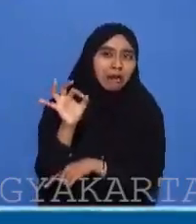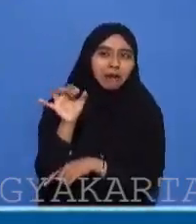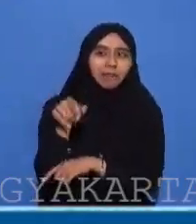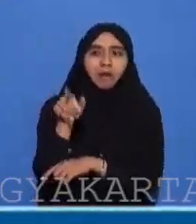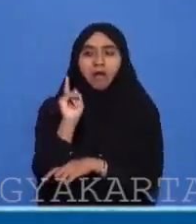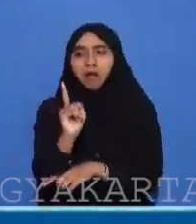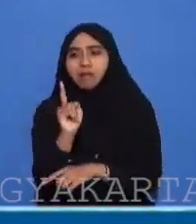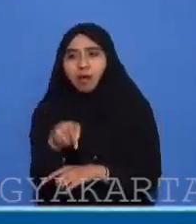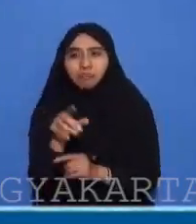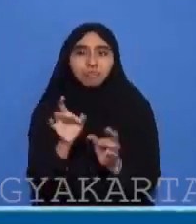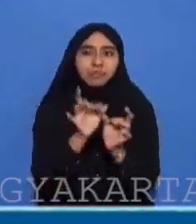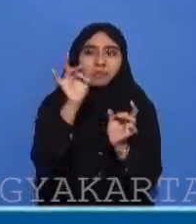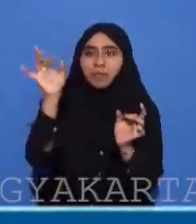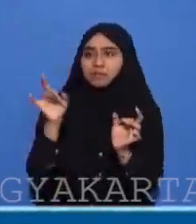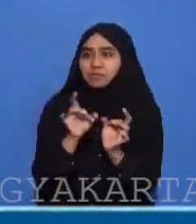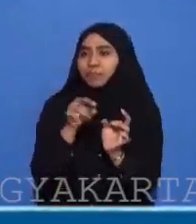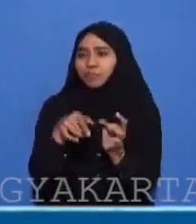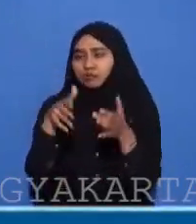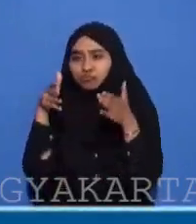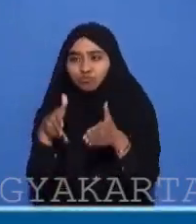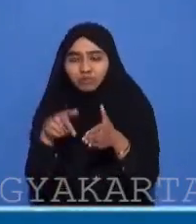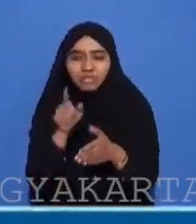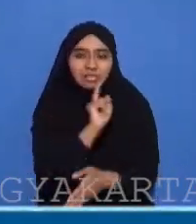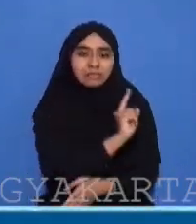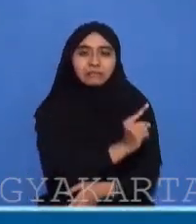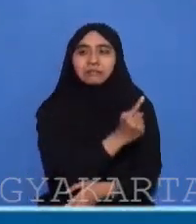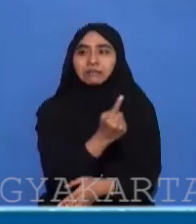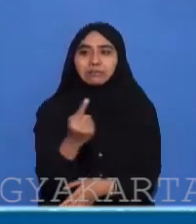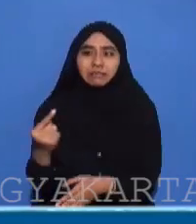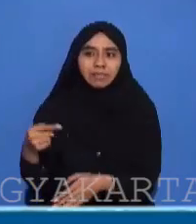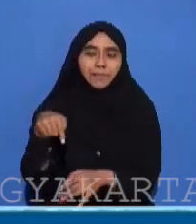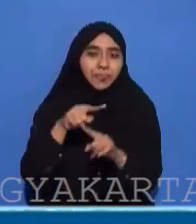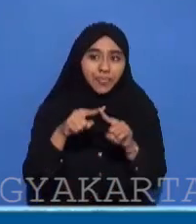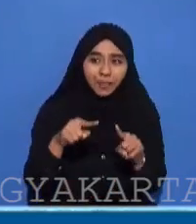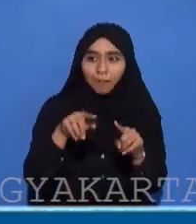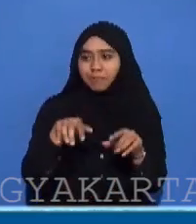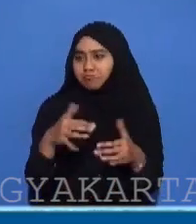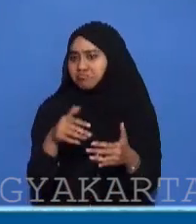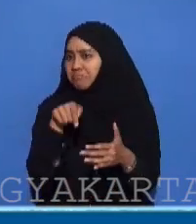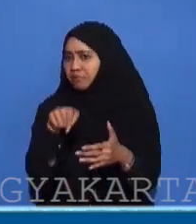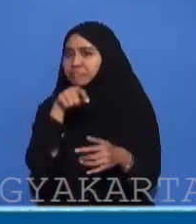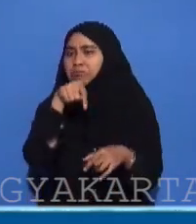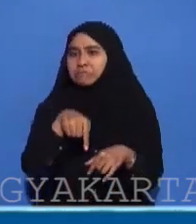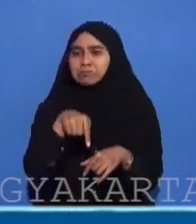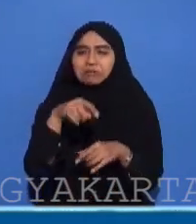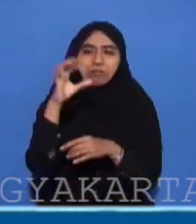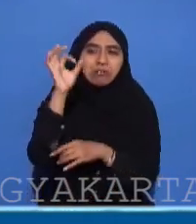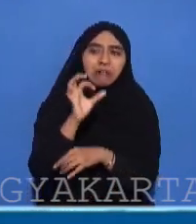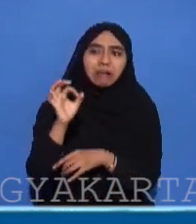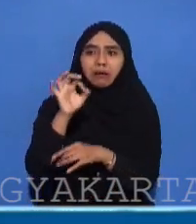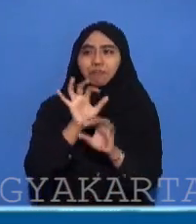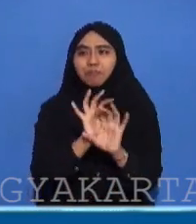pun gadai ciri miring ya Mbak piyamba Anang ingkang Banten kelengkeng sampun dadus tunggal